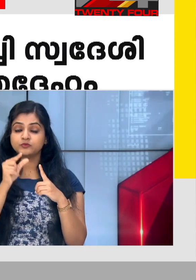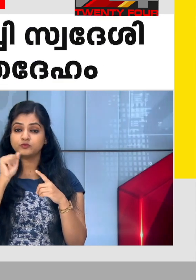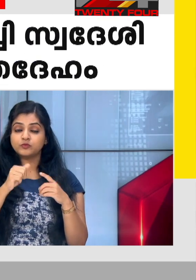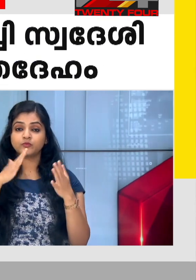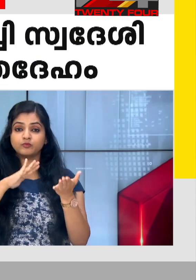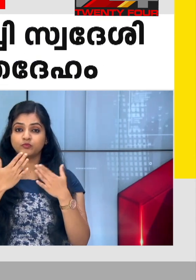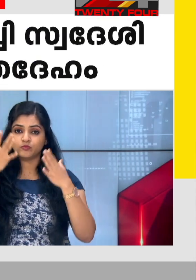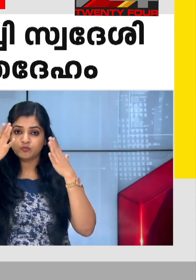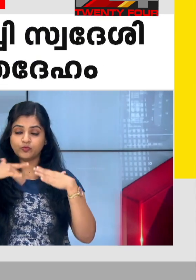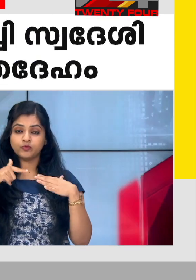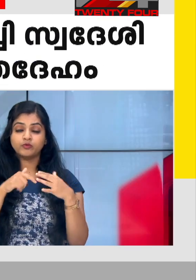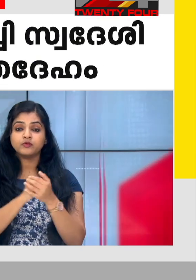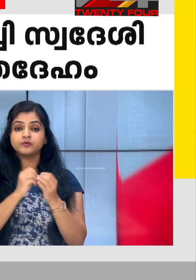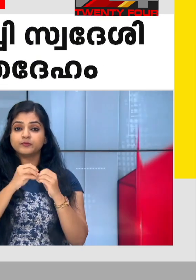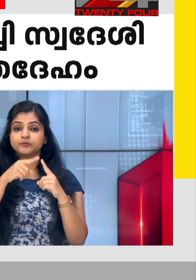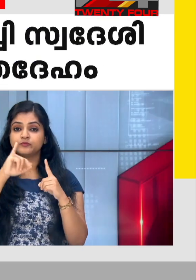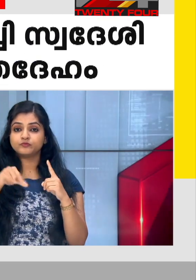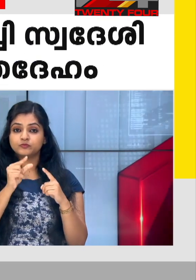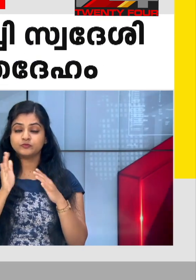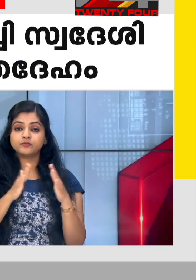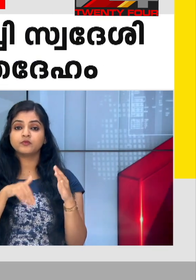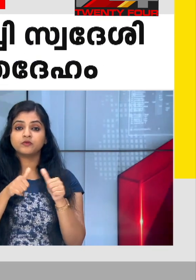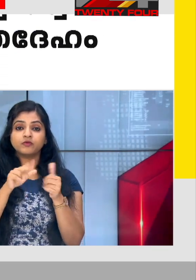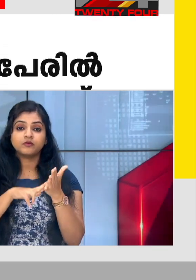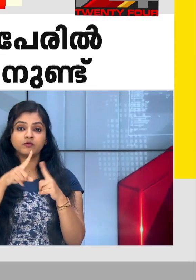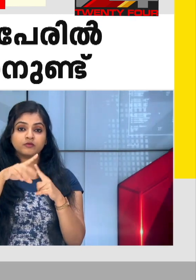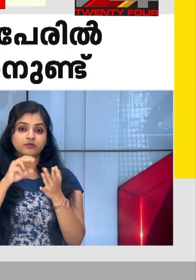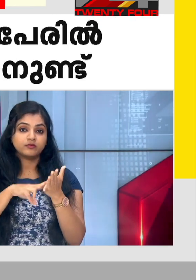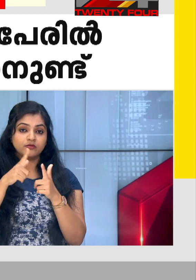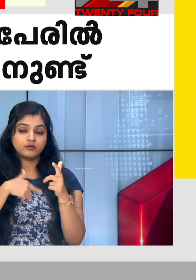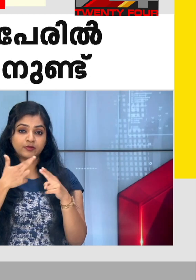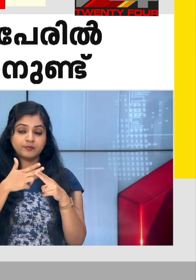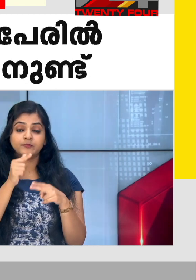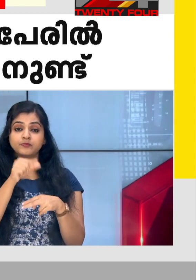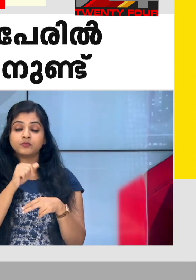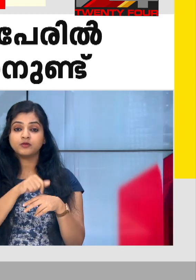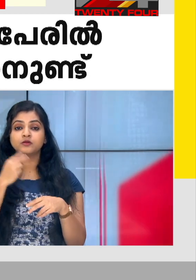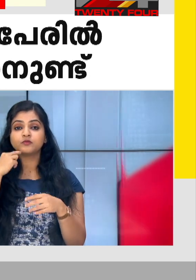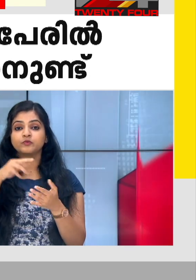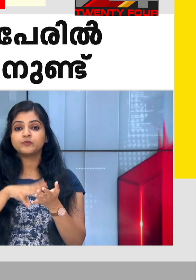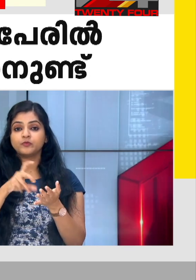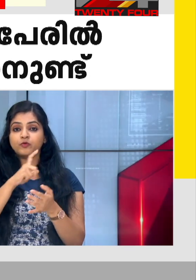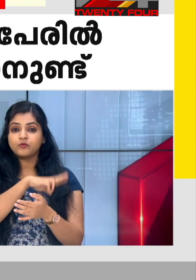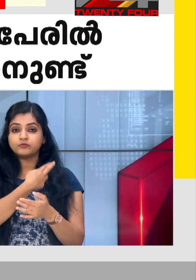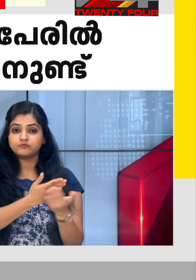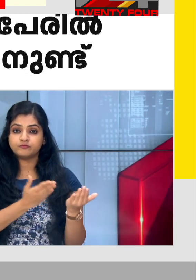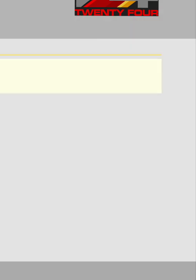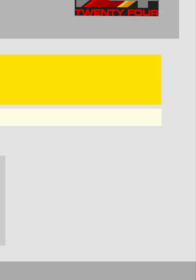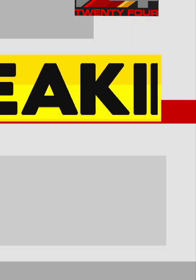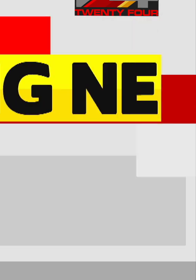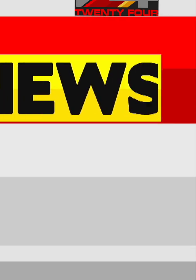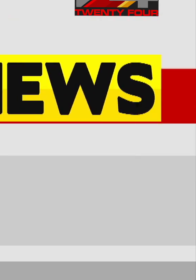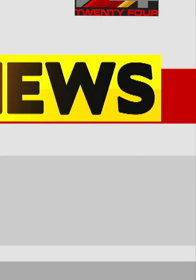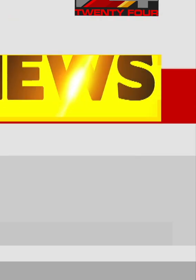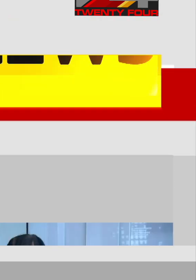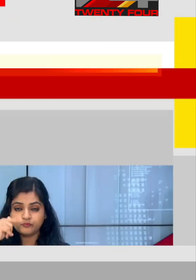ബിജുവിന്റെ മൃതദേഹം ബിജു ആന്റണി എന്നാണ് പേര്. ബിജു ആന്റണിയുടെ മൃതദേഹം തിരുവനന്തപുരം മെഡിക്കൽ കോളേജിലേക്ക് കൊണ്ടുപോയിട്ടുണ്ട്. പോസ്റ്റ്മോർട്ടം അടക്കമുള്ള നടപടികൾക്കായാണ് മൃതദേഹം